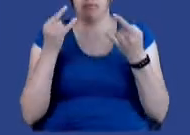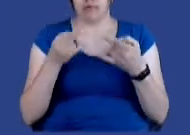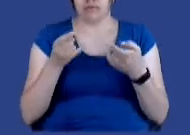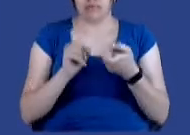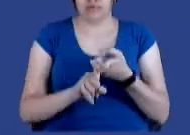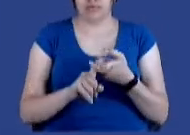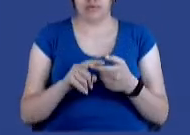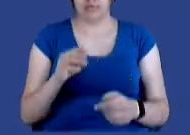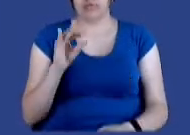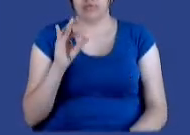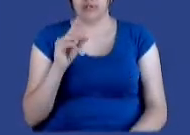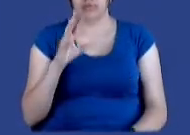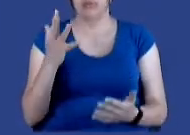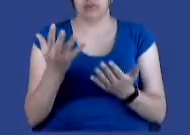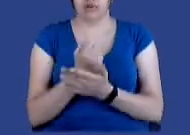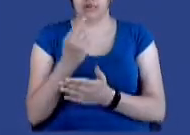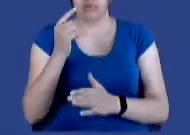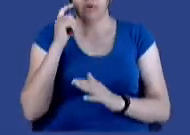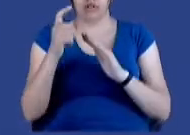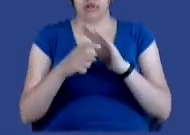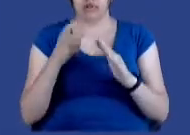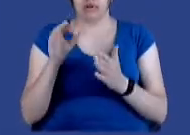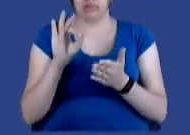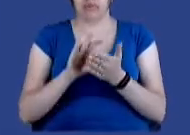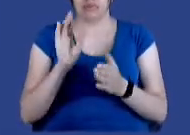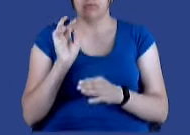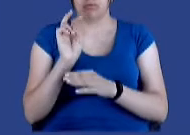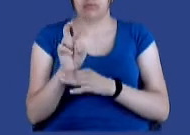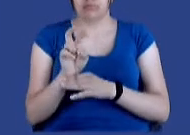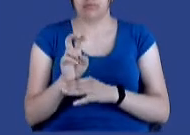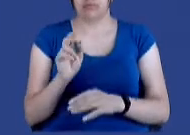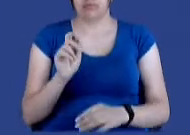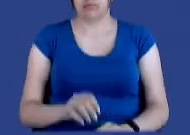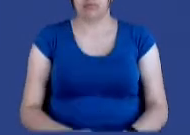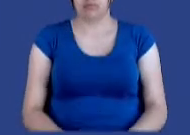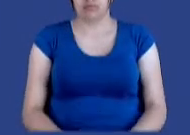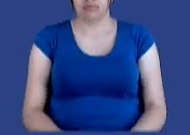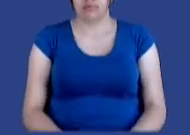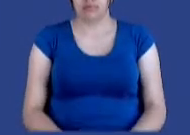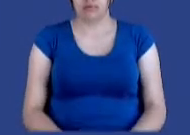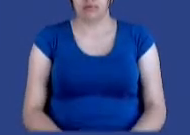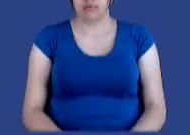зв'язку. Владе, чи вдалося тобі дізнатися мету візиту?